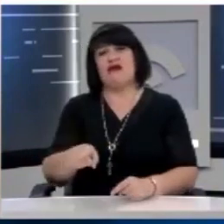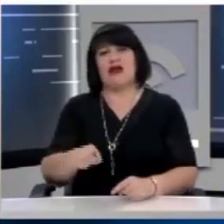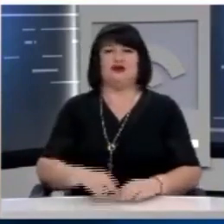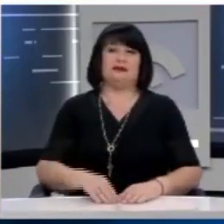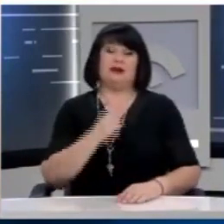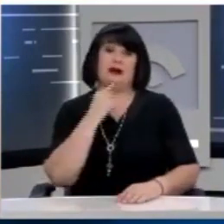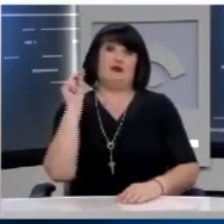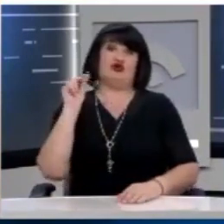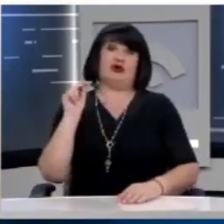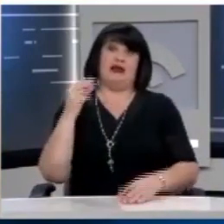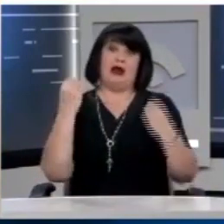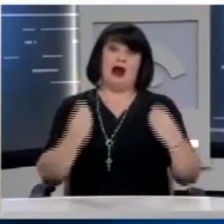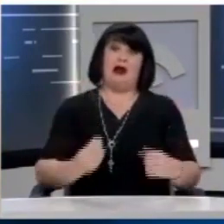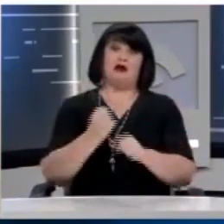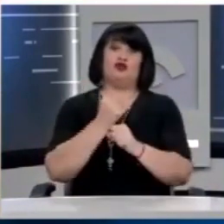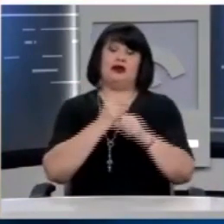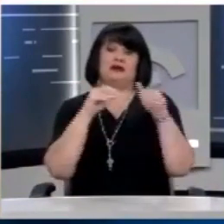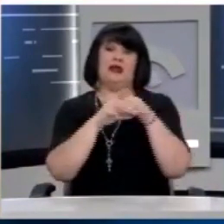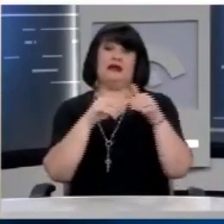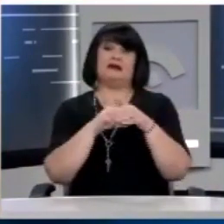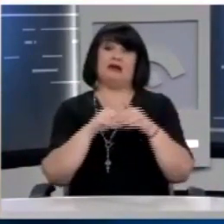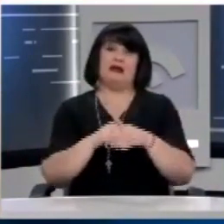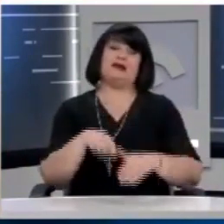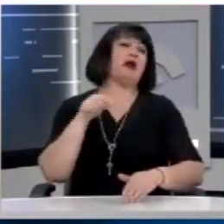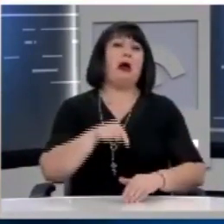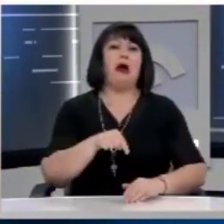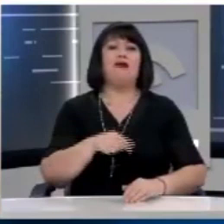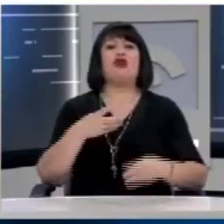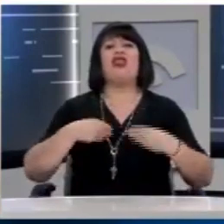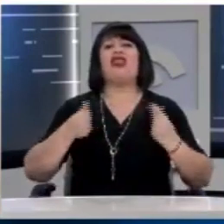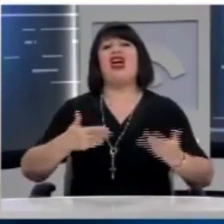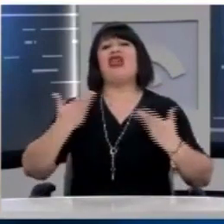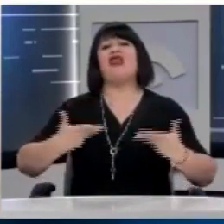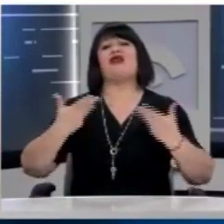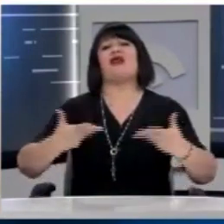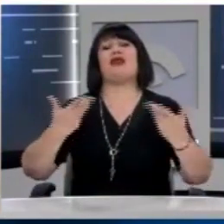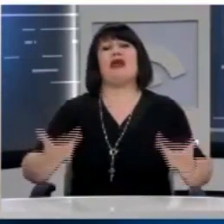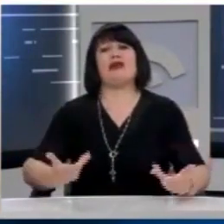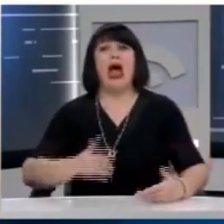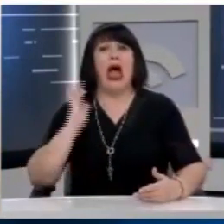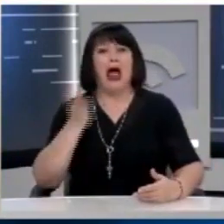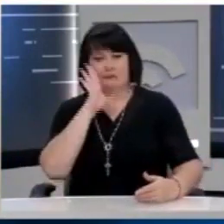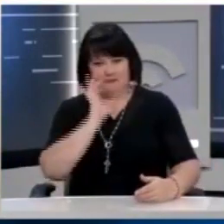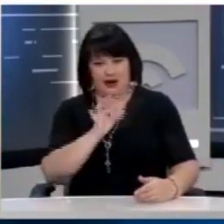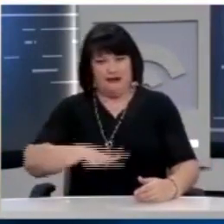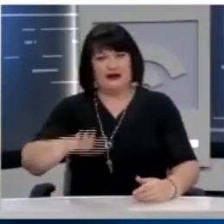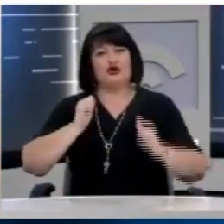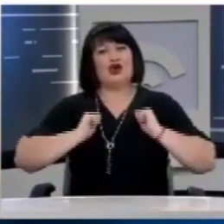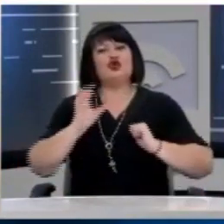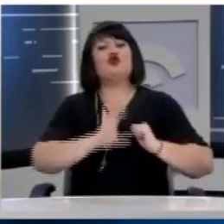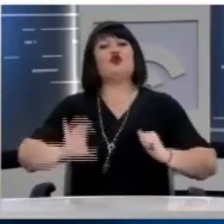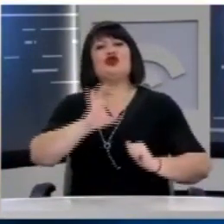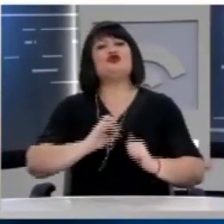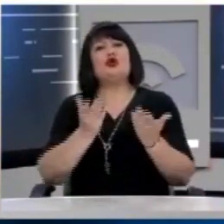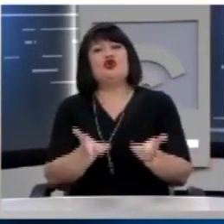θα φέρουν και καλές θέσεις εργασίας δεν αποτελεί τίποτα άλλο παρά από ένα ευχολόγιο, γιατί αν έτσι ήταν τα πράγματα τότε στον τουρισμό